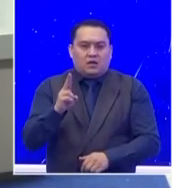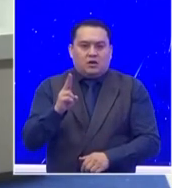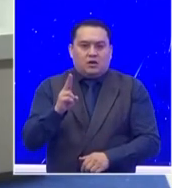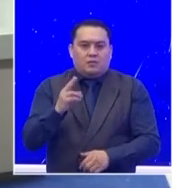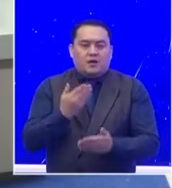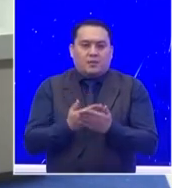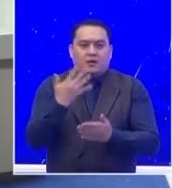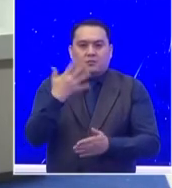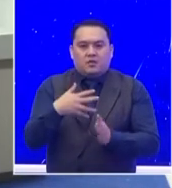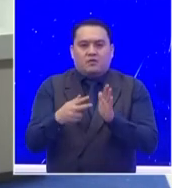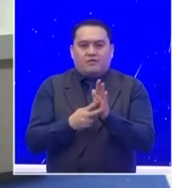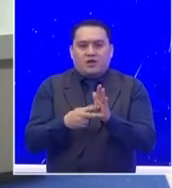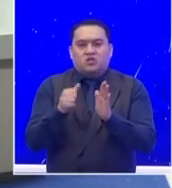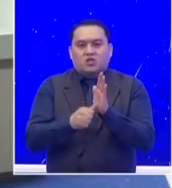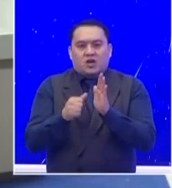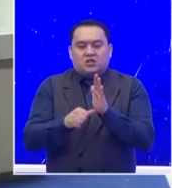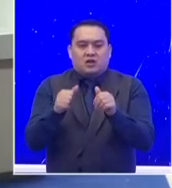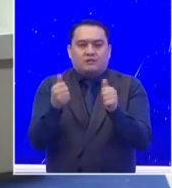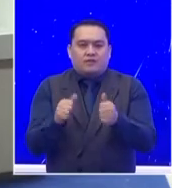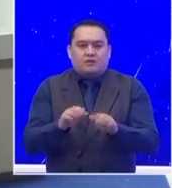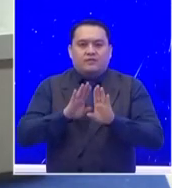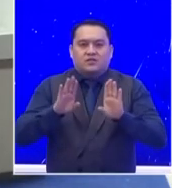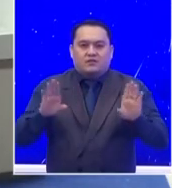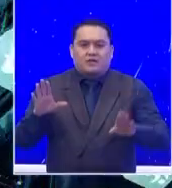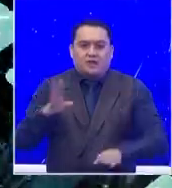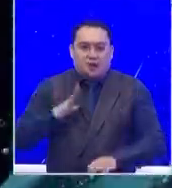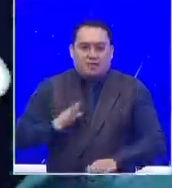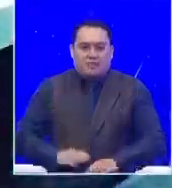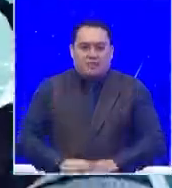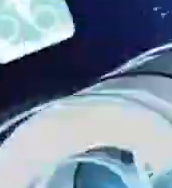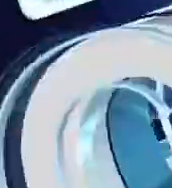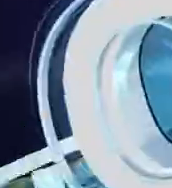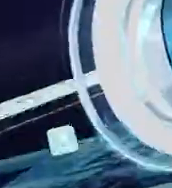Около 58-60 экспонатов всего выставлено.